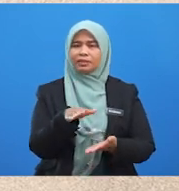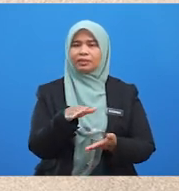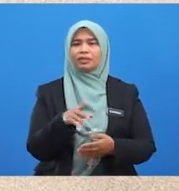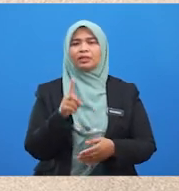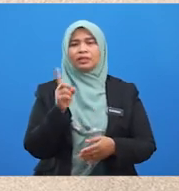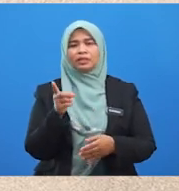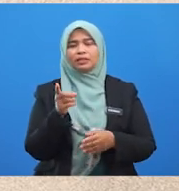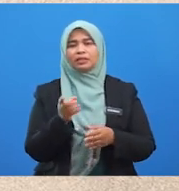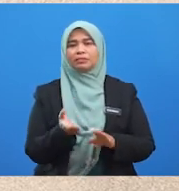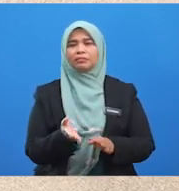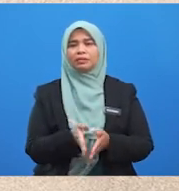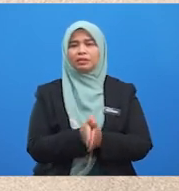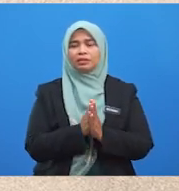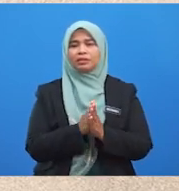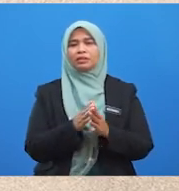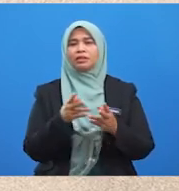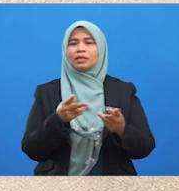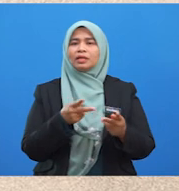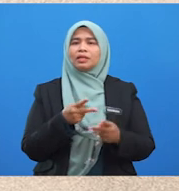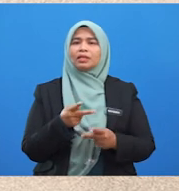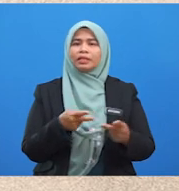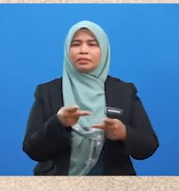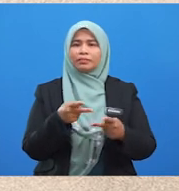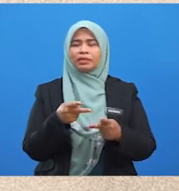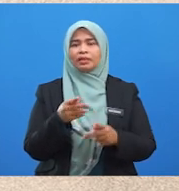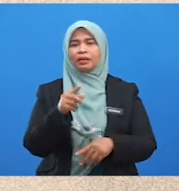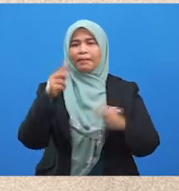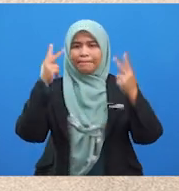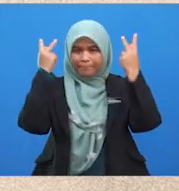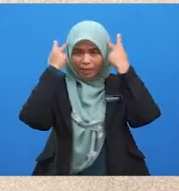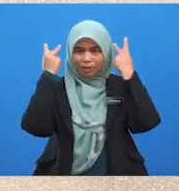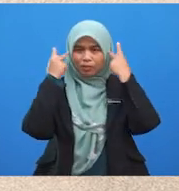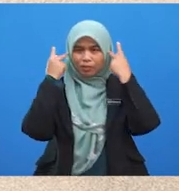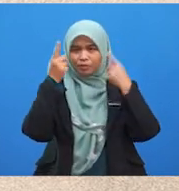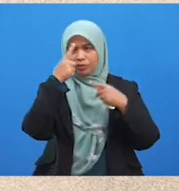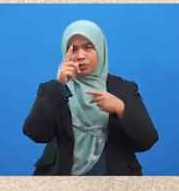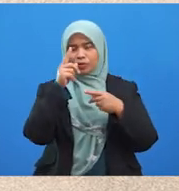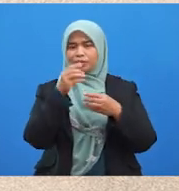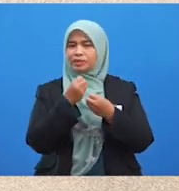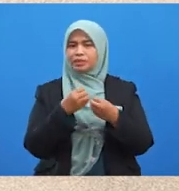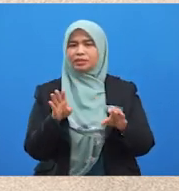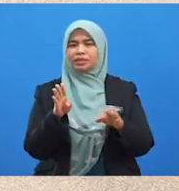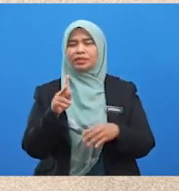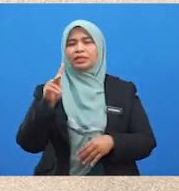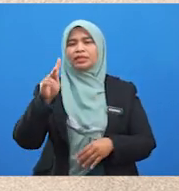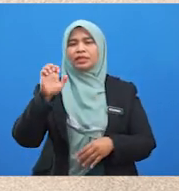Dia meminta khidmat peguam bela untuk menyelesaikan kesnya.